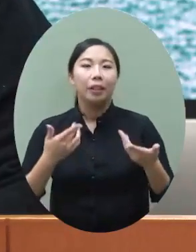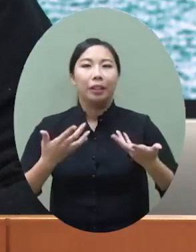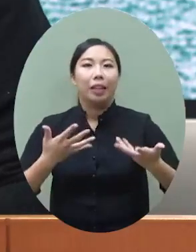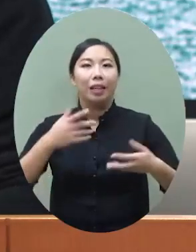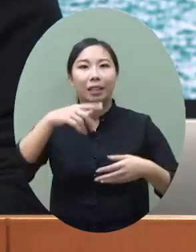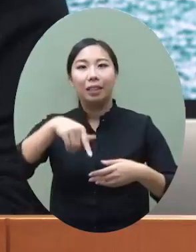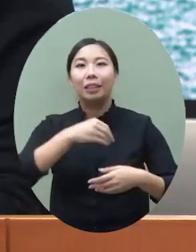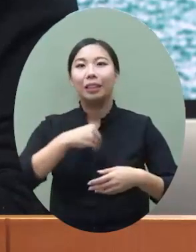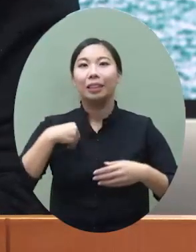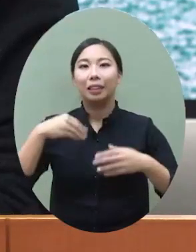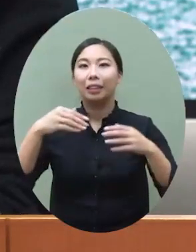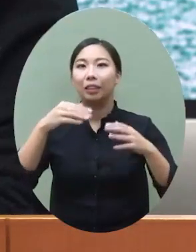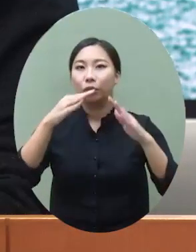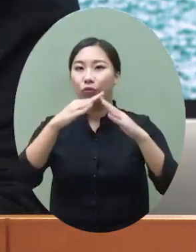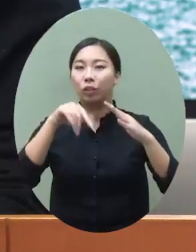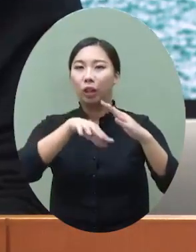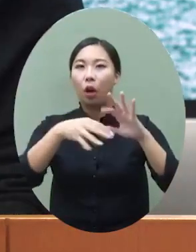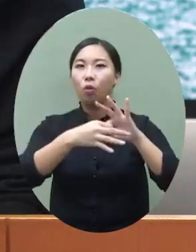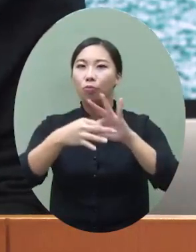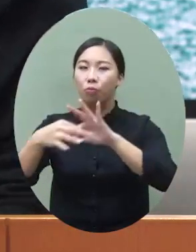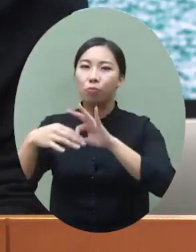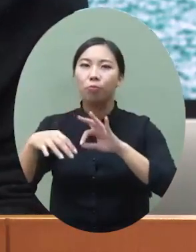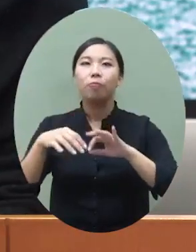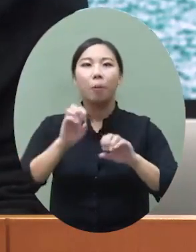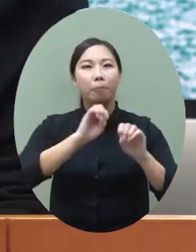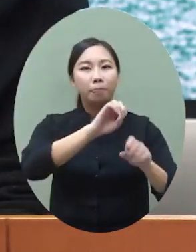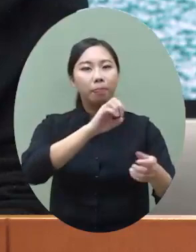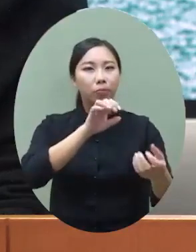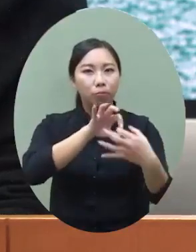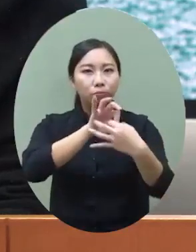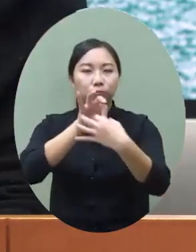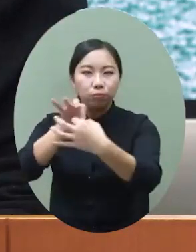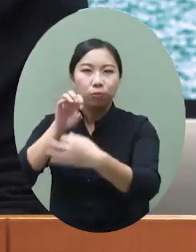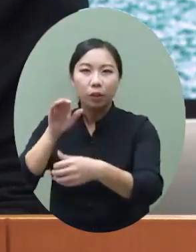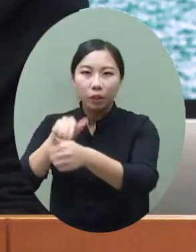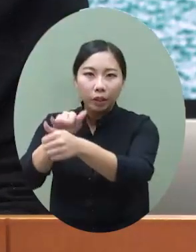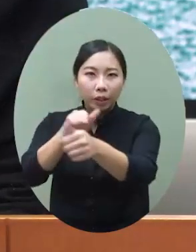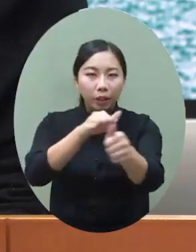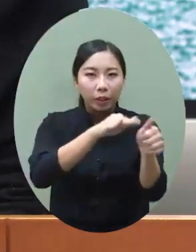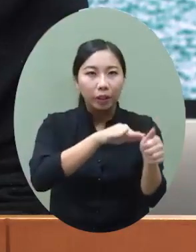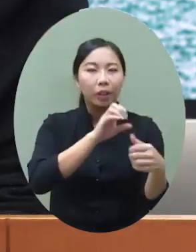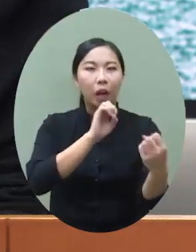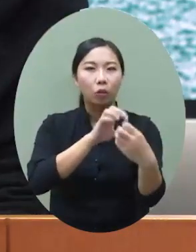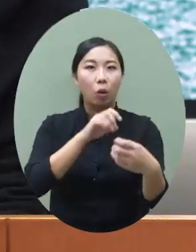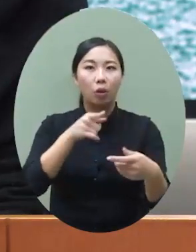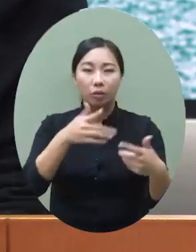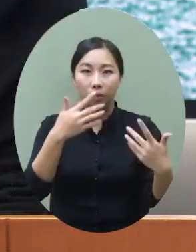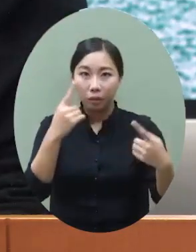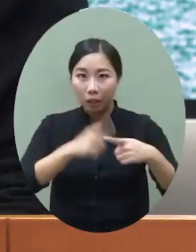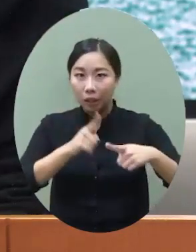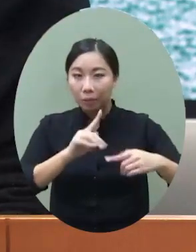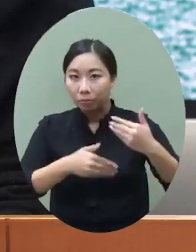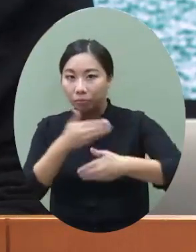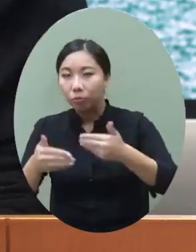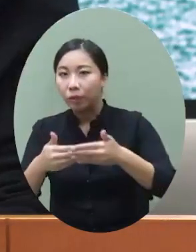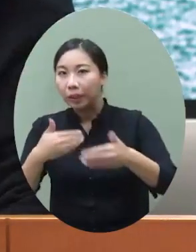都會即係陸陸續續咧同翻啲病人溝通。只要實質嗰個執行時間咧，都要睇翻佢哋嗰個運作細節嗰個安排啦。